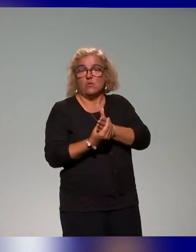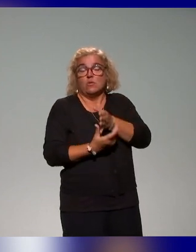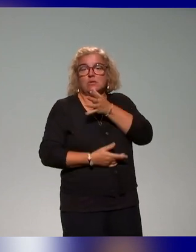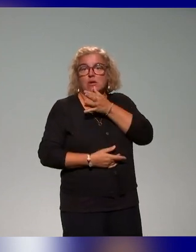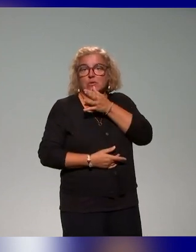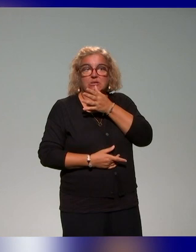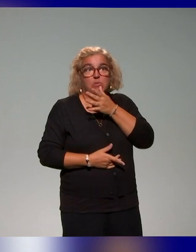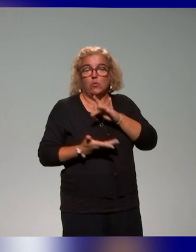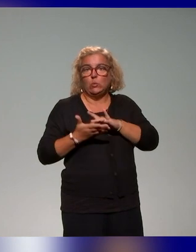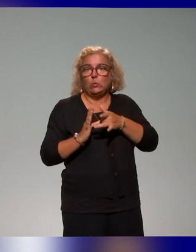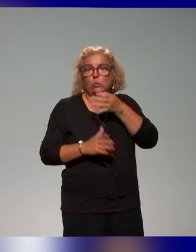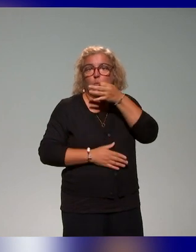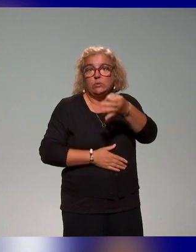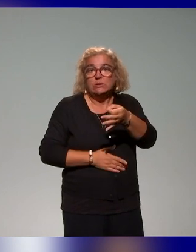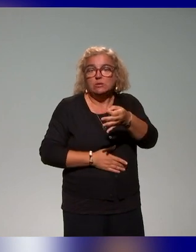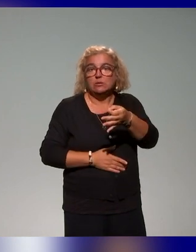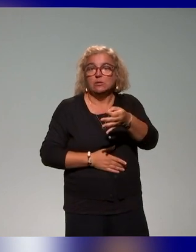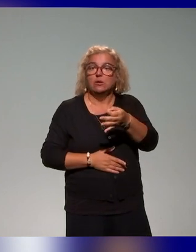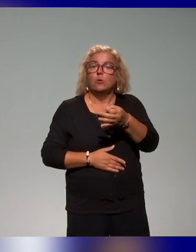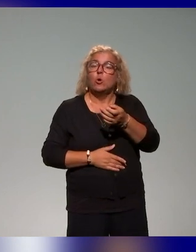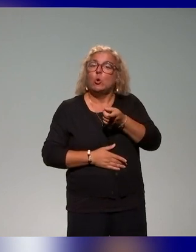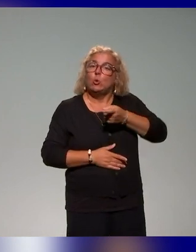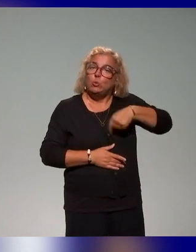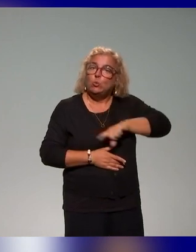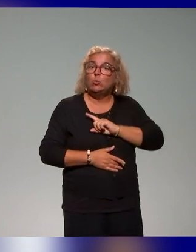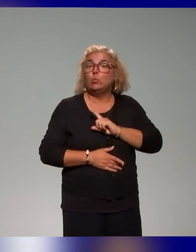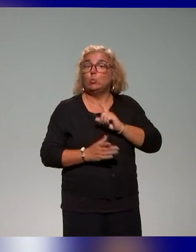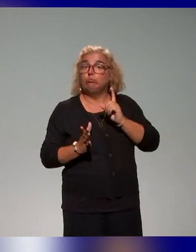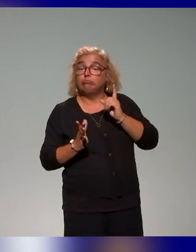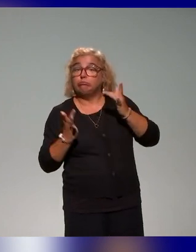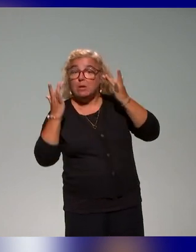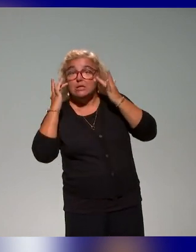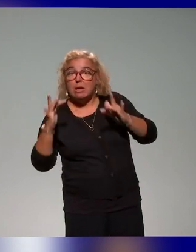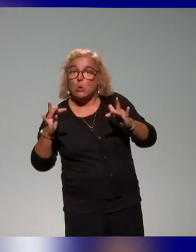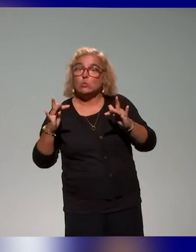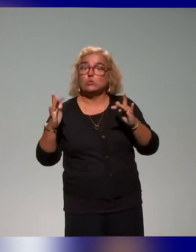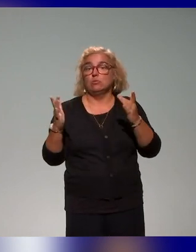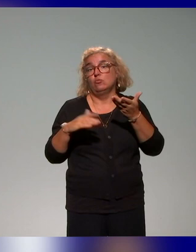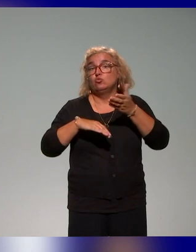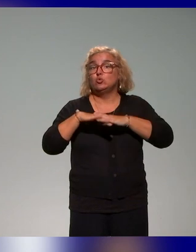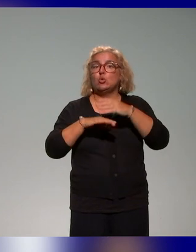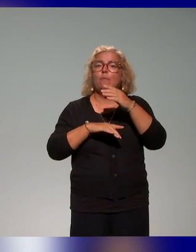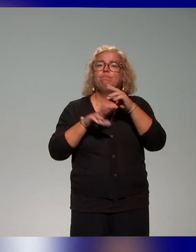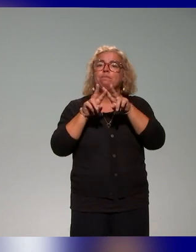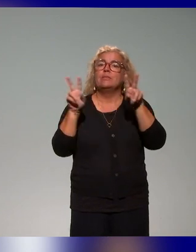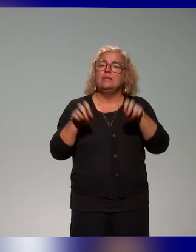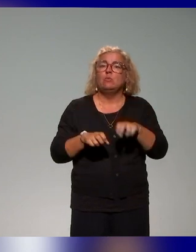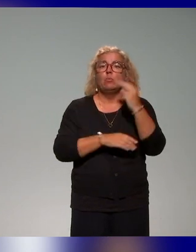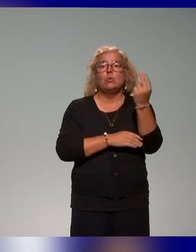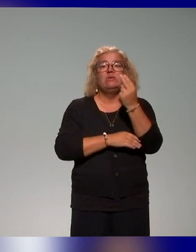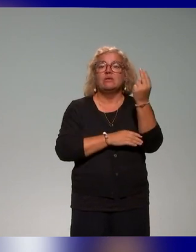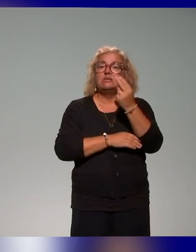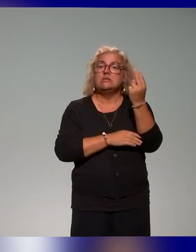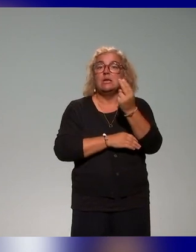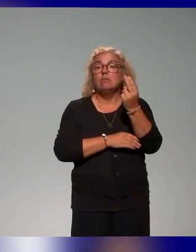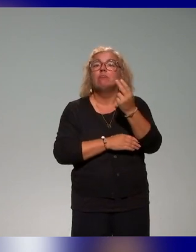faire. Voilà, donc nous, on conçoit évidemment l'expérience du diplôme universitaire de référent accessibilité numérique, outre le fait